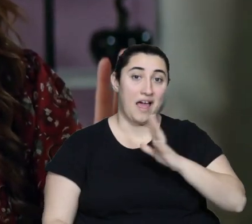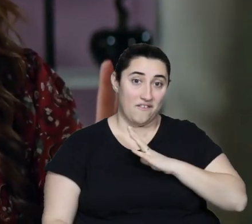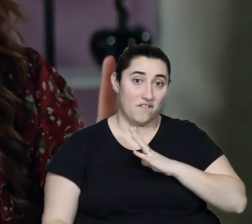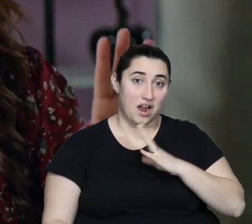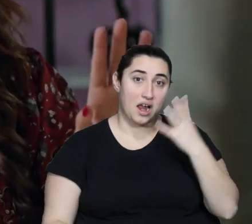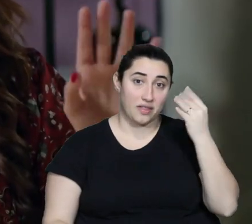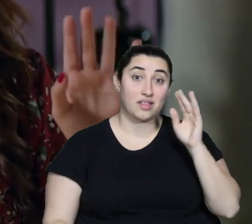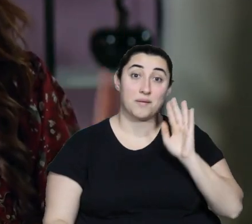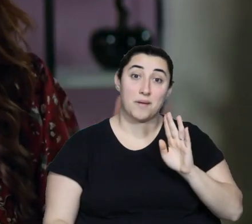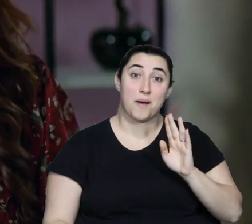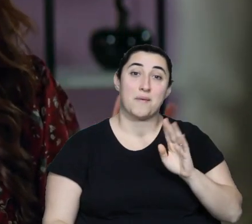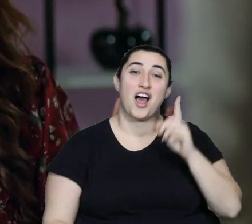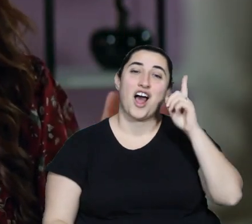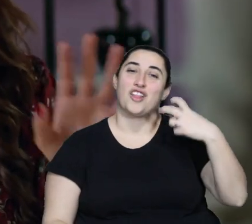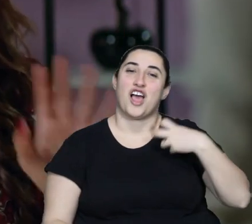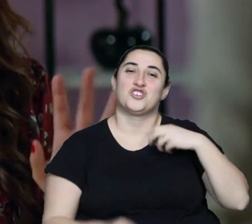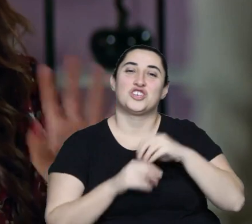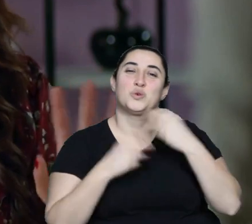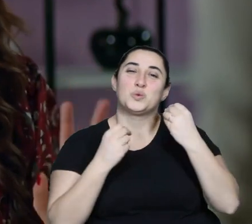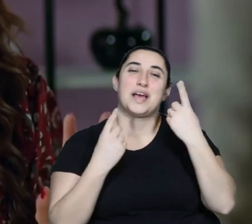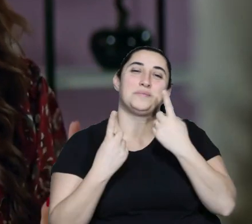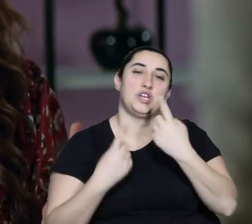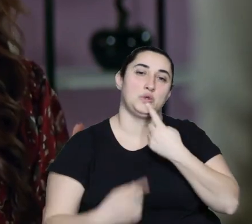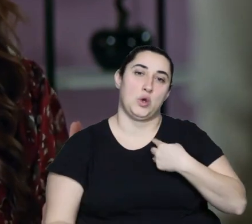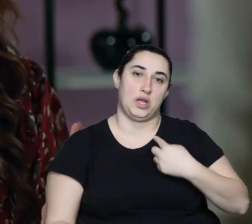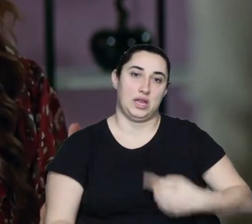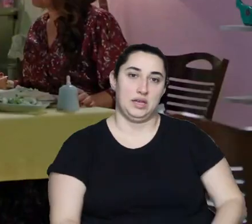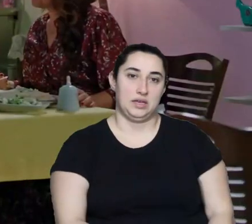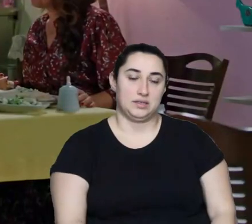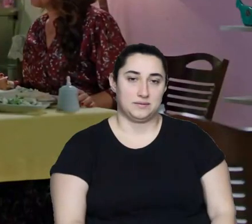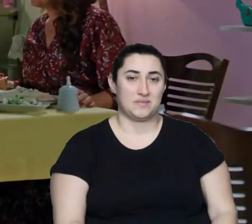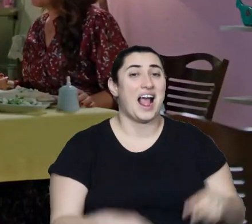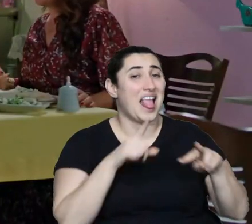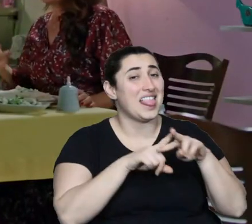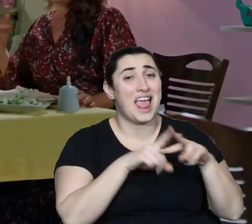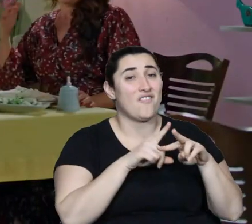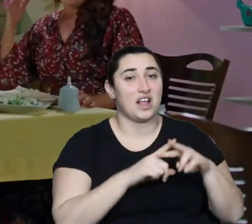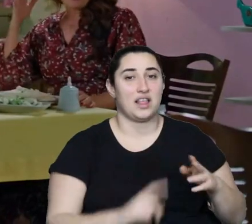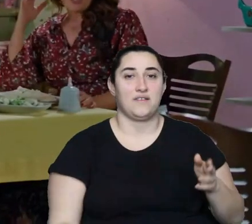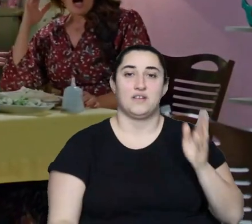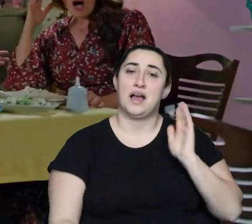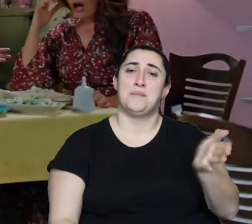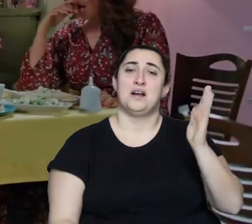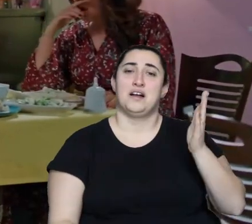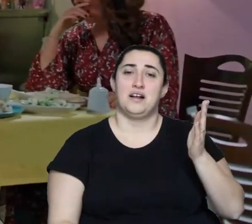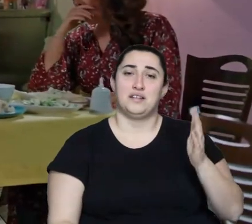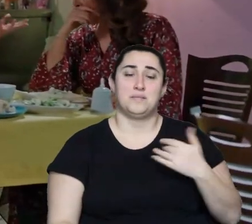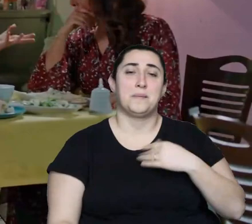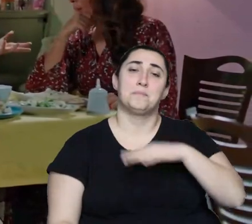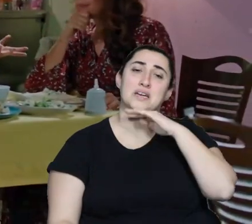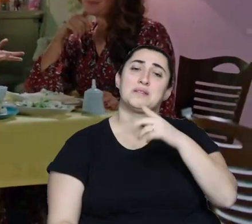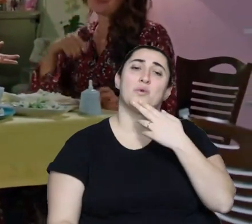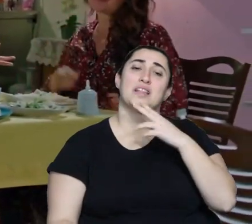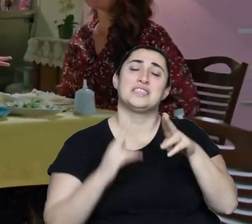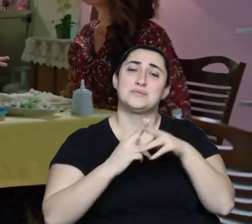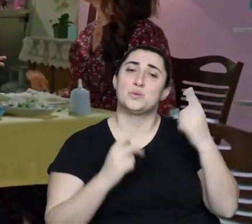var. Ama Allah aşkına hayırlı bir şey söyle. Alev, alev. Abla! Ya ben bıktım bu